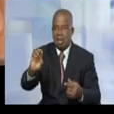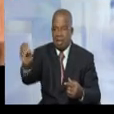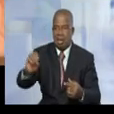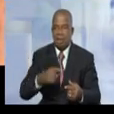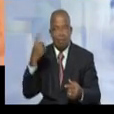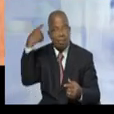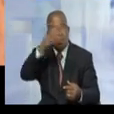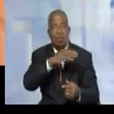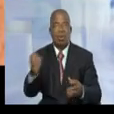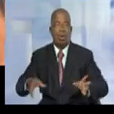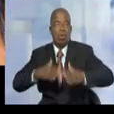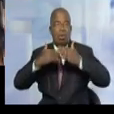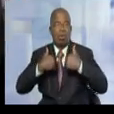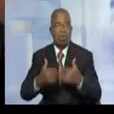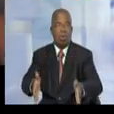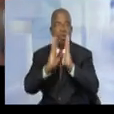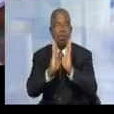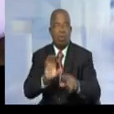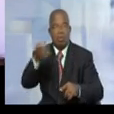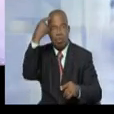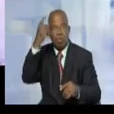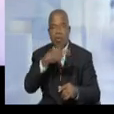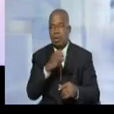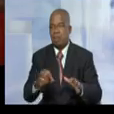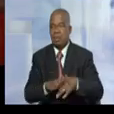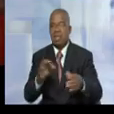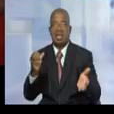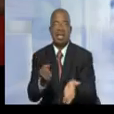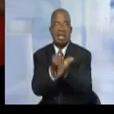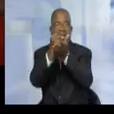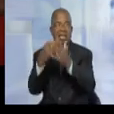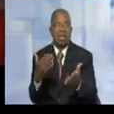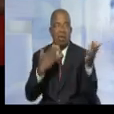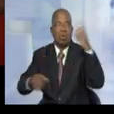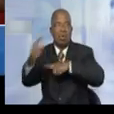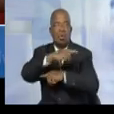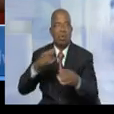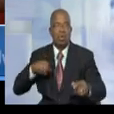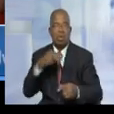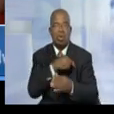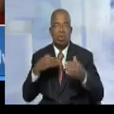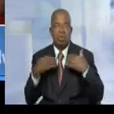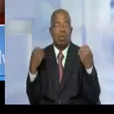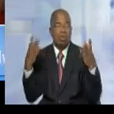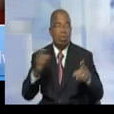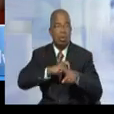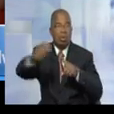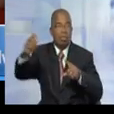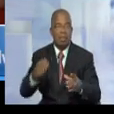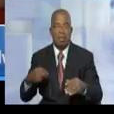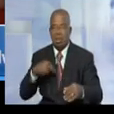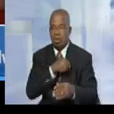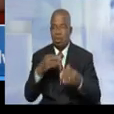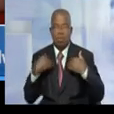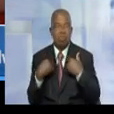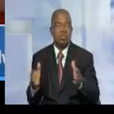et sociale d'urgence au plan national en faveur des victimes. Aujourd'hui, nous avons des blessés. Aujourd'hui, nous avons